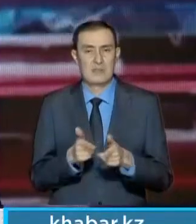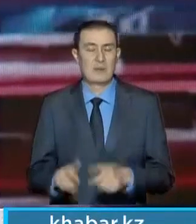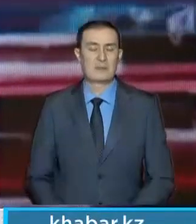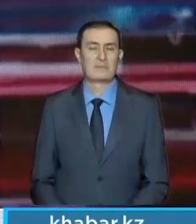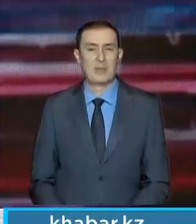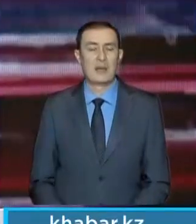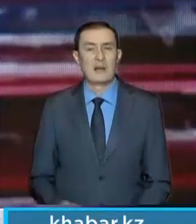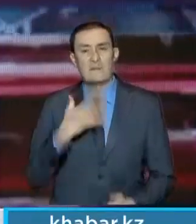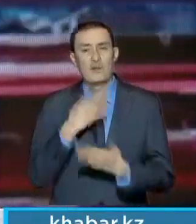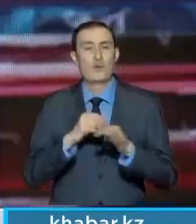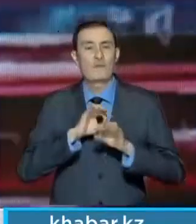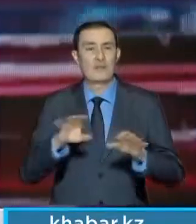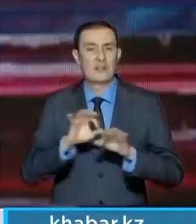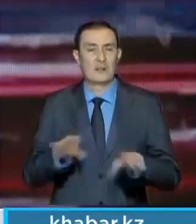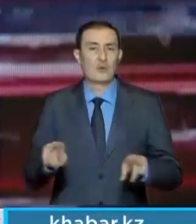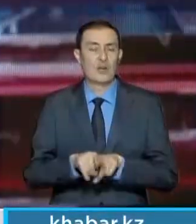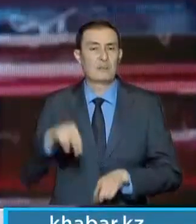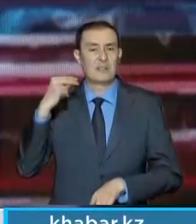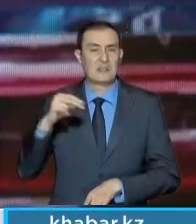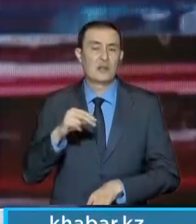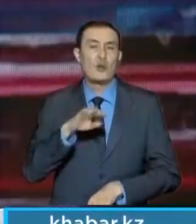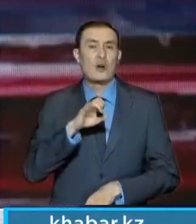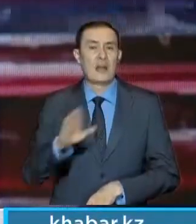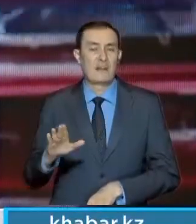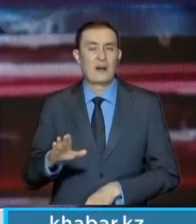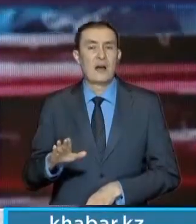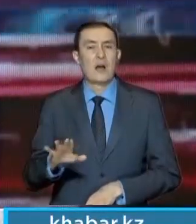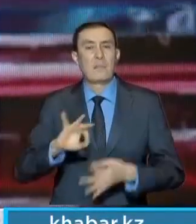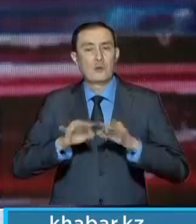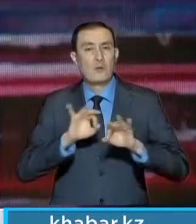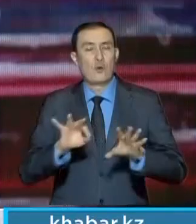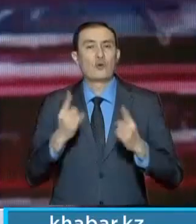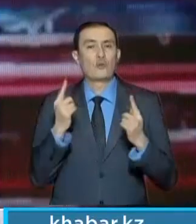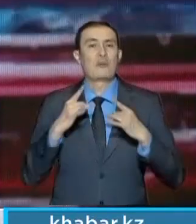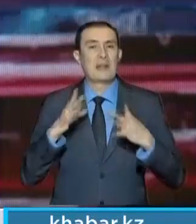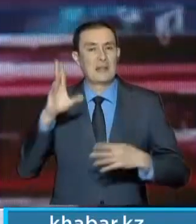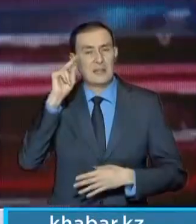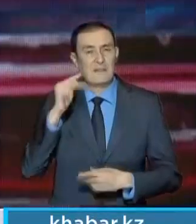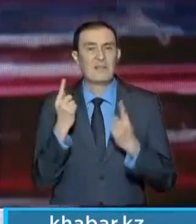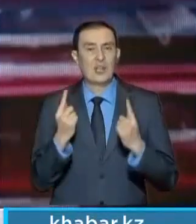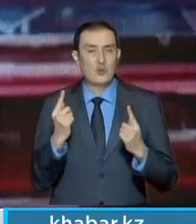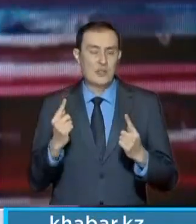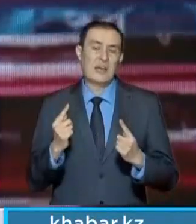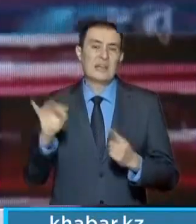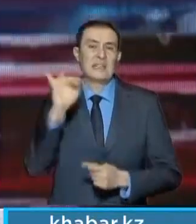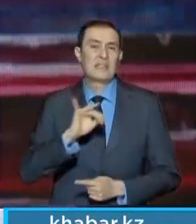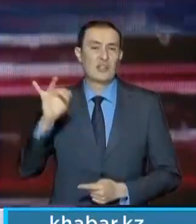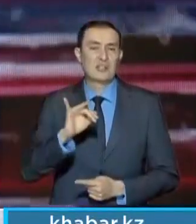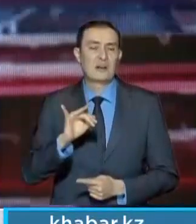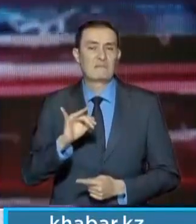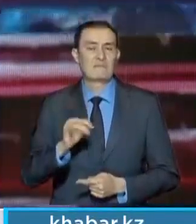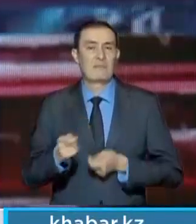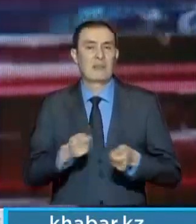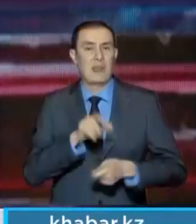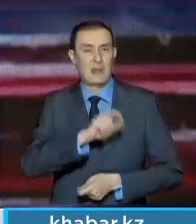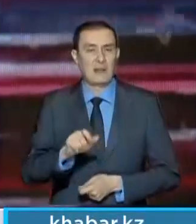Отдельно в своем интервью газете «Егемен Казахстан» Касым Жомарт Токаев остановился на юбилейных датах памяти выдающихся исторических деятелей.